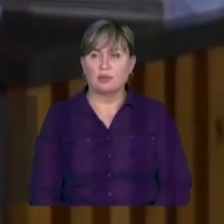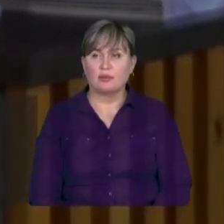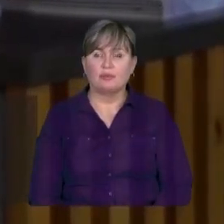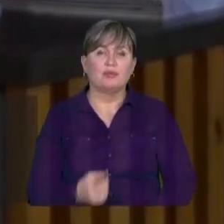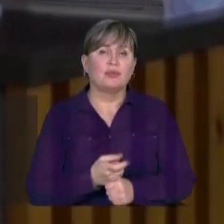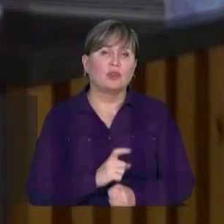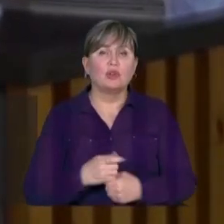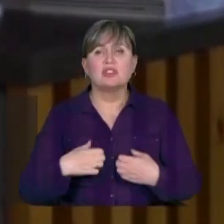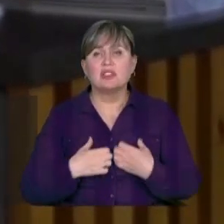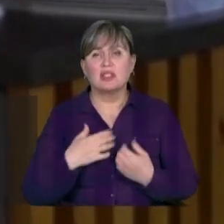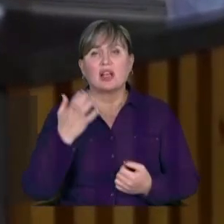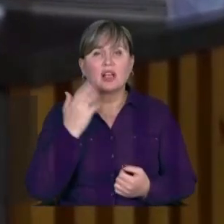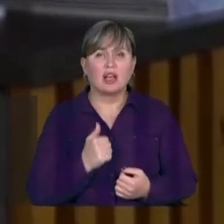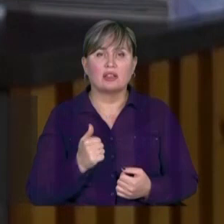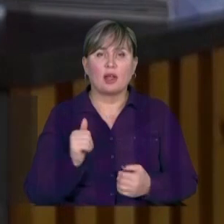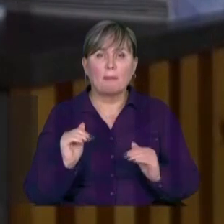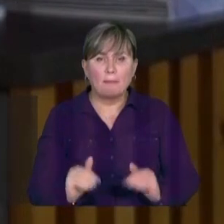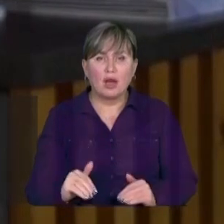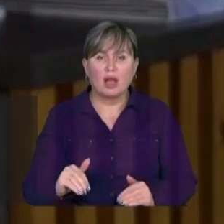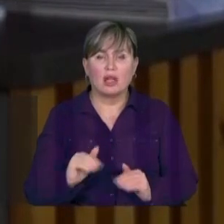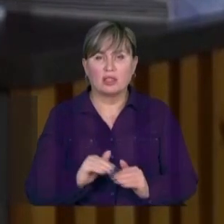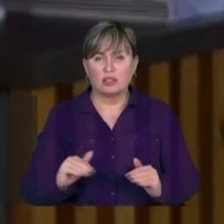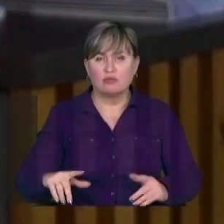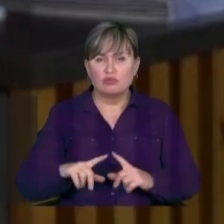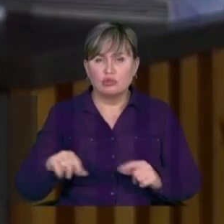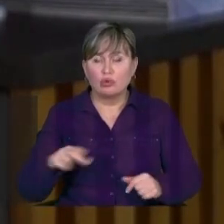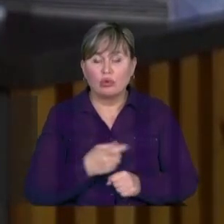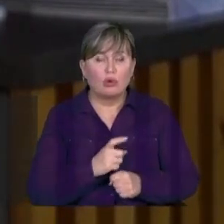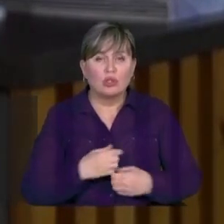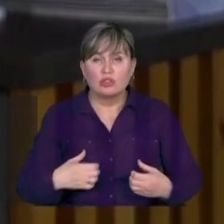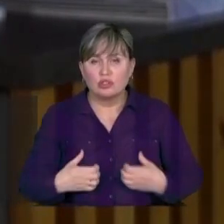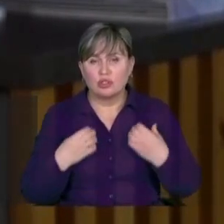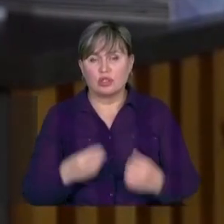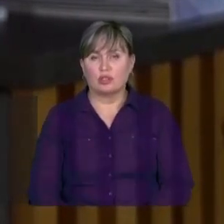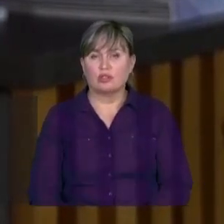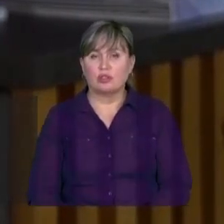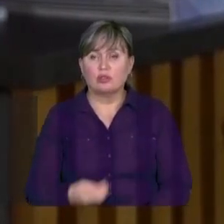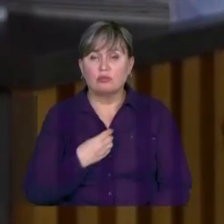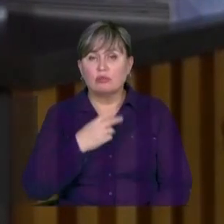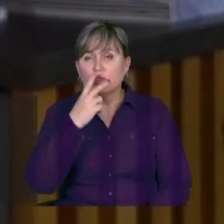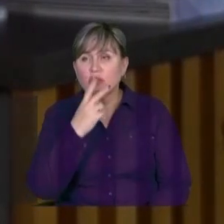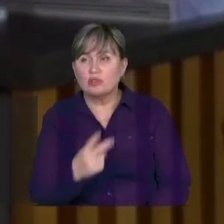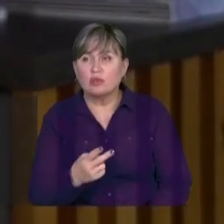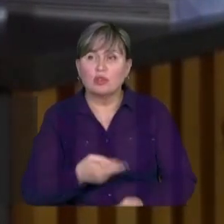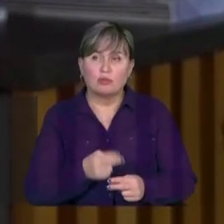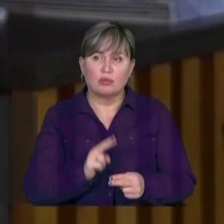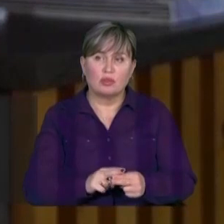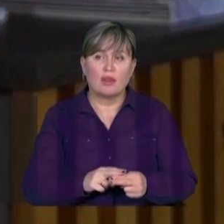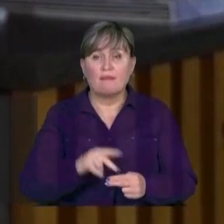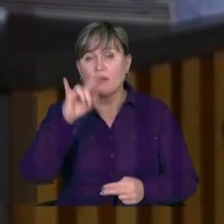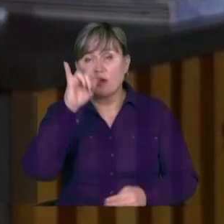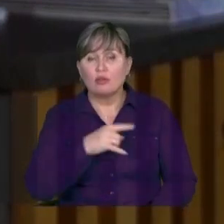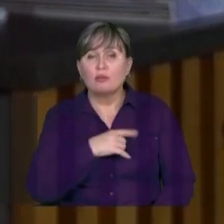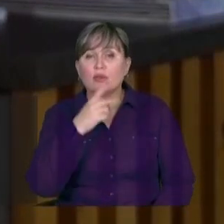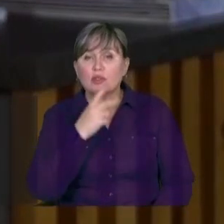Очень страшно, когда идут маленькие дети в школу, прям очень страшно. Мы прям смотрим, потому что в окно